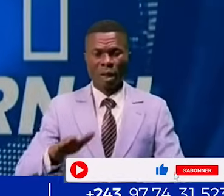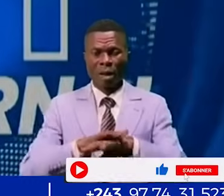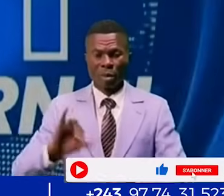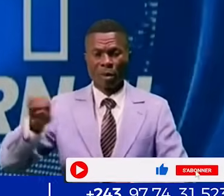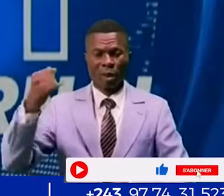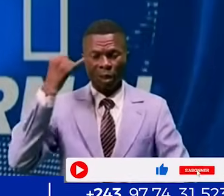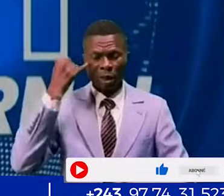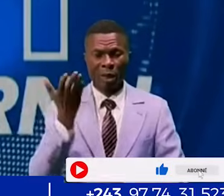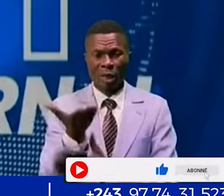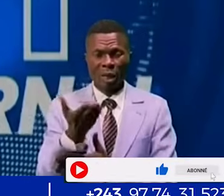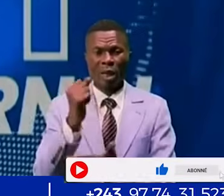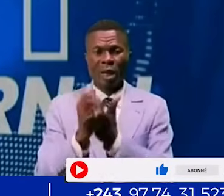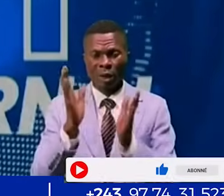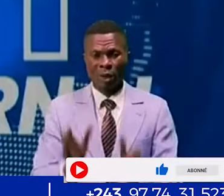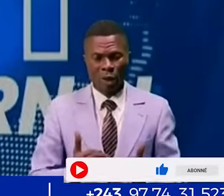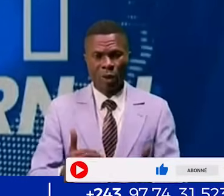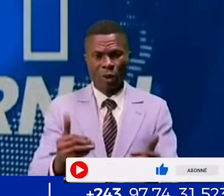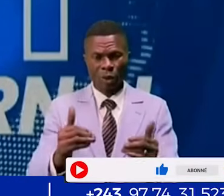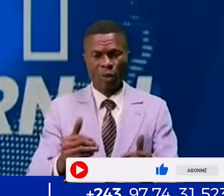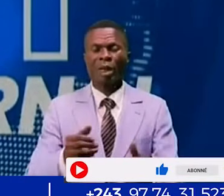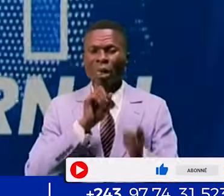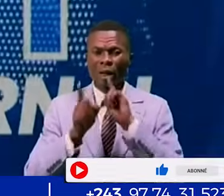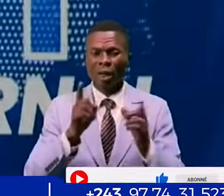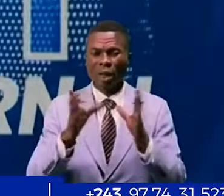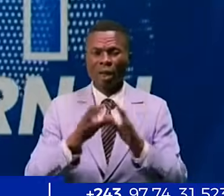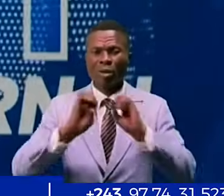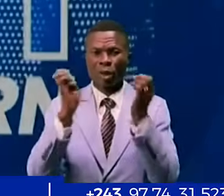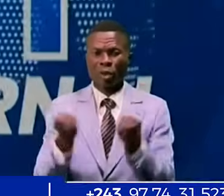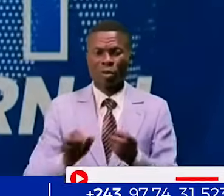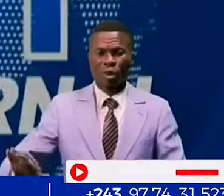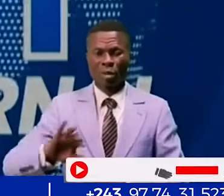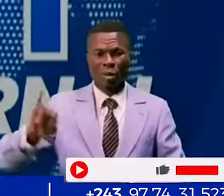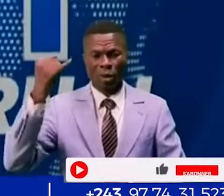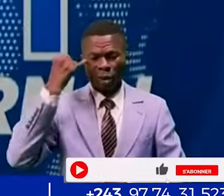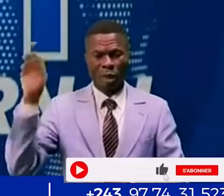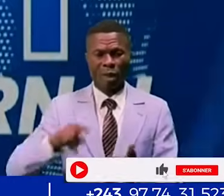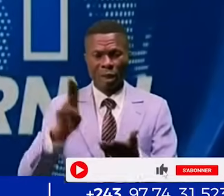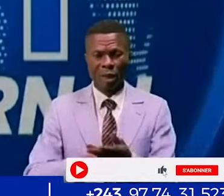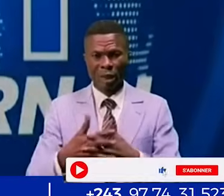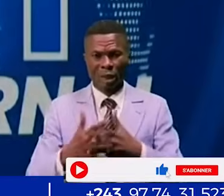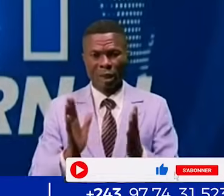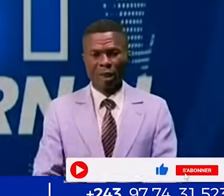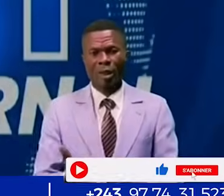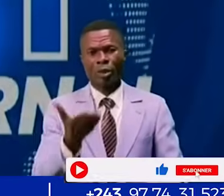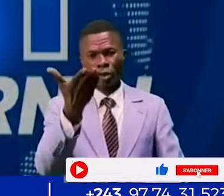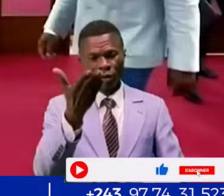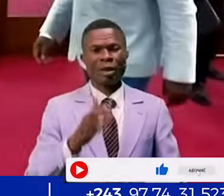Il a encouragé les diplomates congolais à poursuivre les pourparlers avec la partie japonaise pour la signature d'un partenariat. Alain